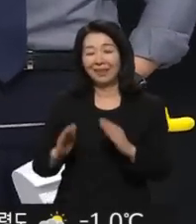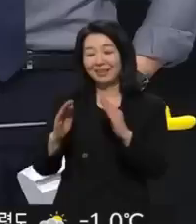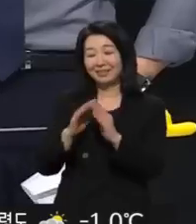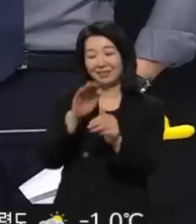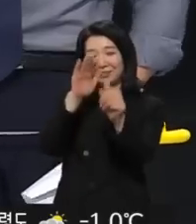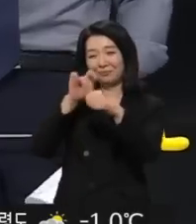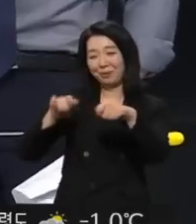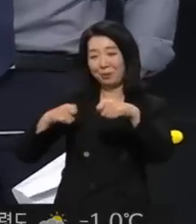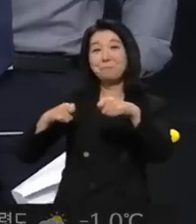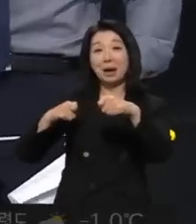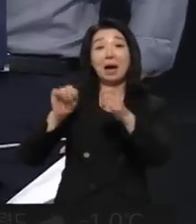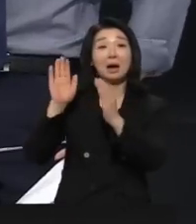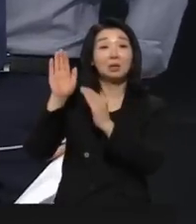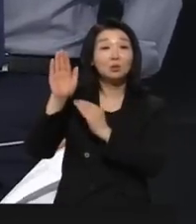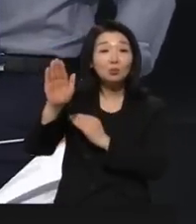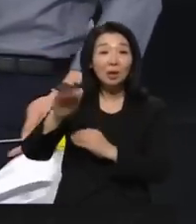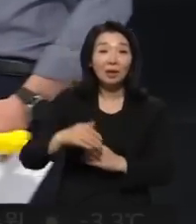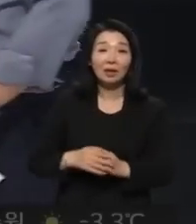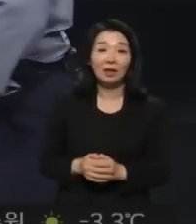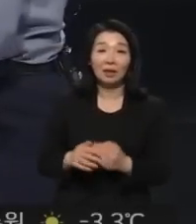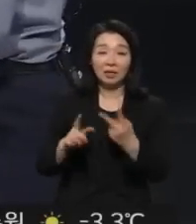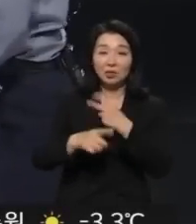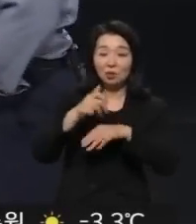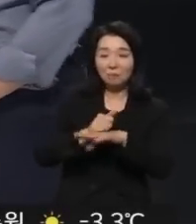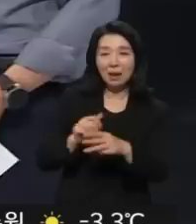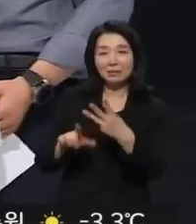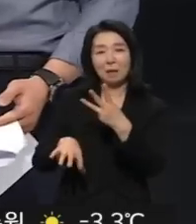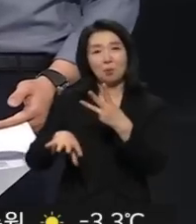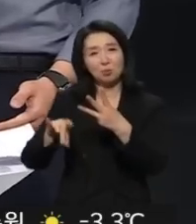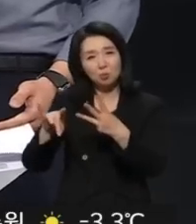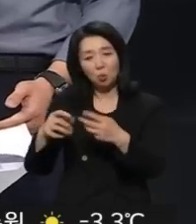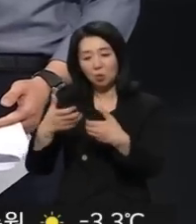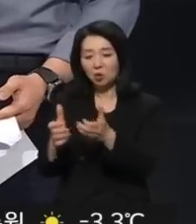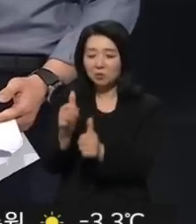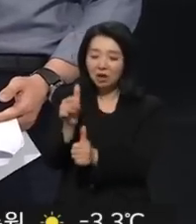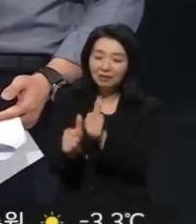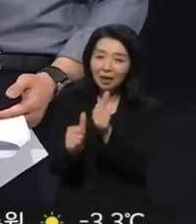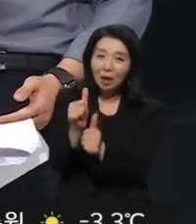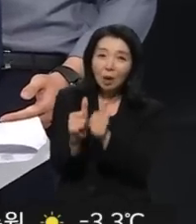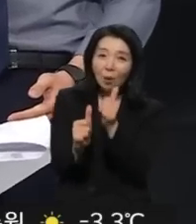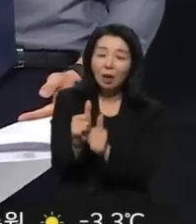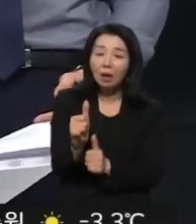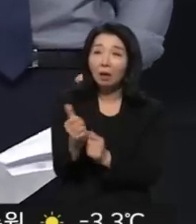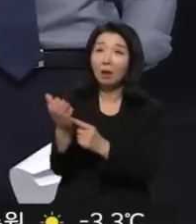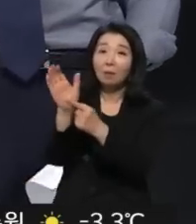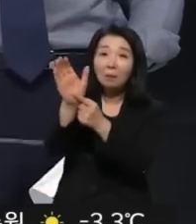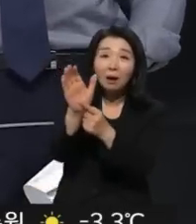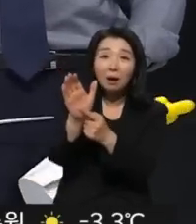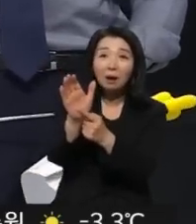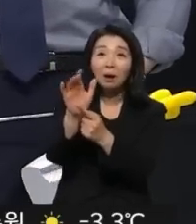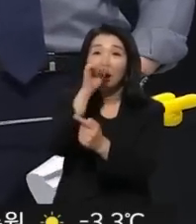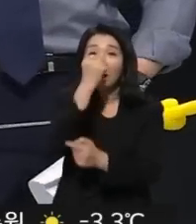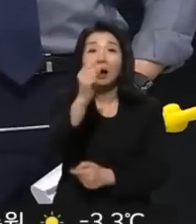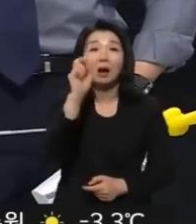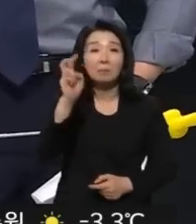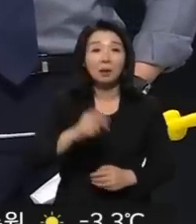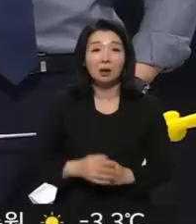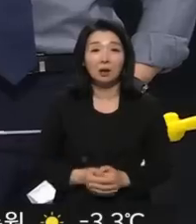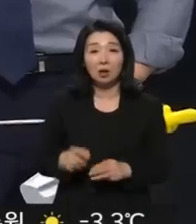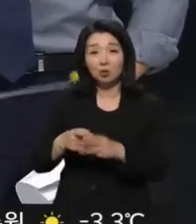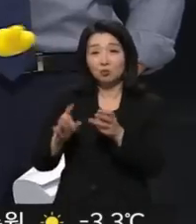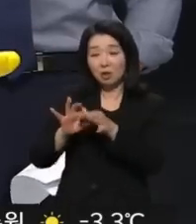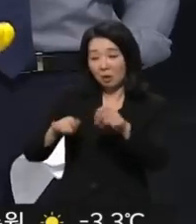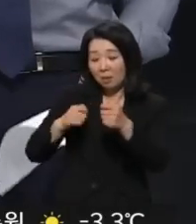이후 당내에서는 2말 3초 전당대회설이 기정사실화하는 분위기입니다. 윤핵관